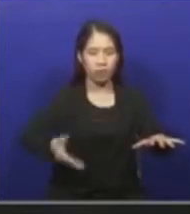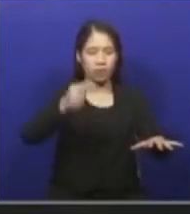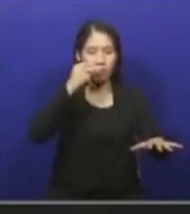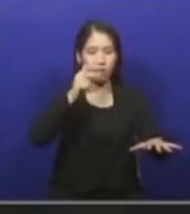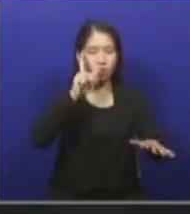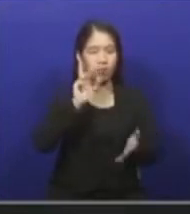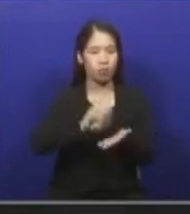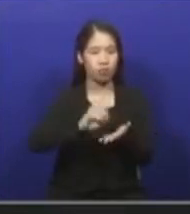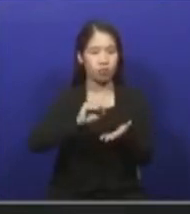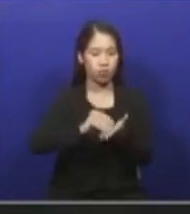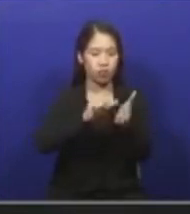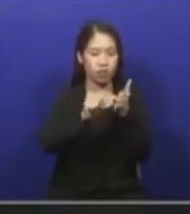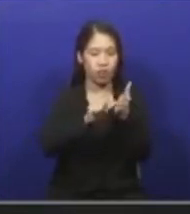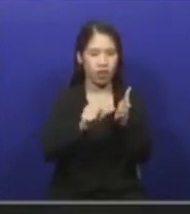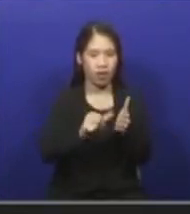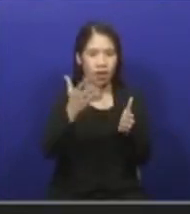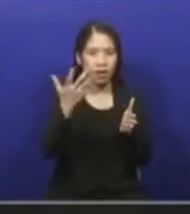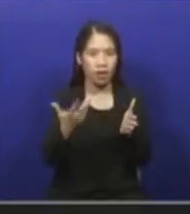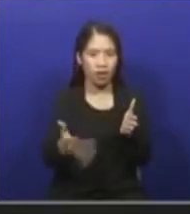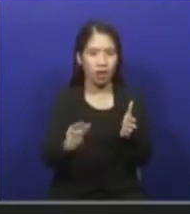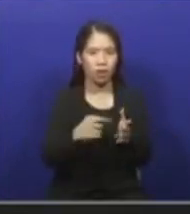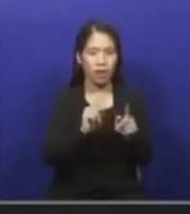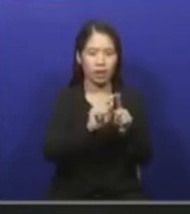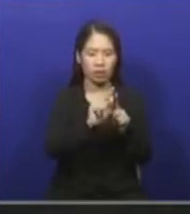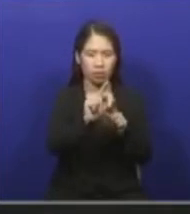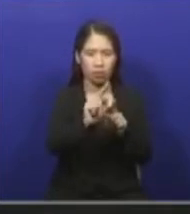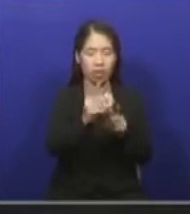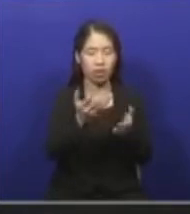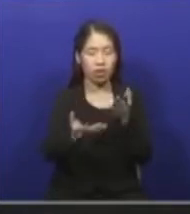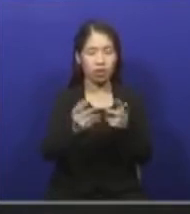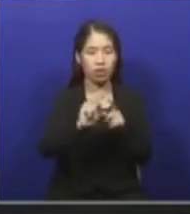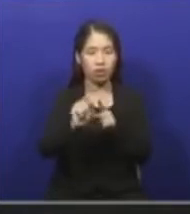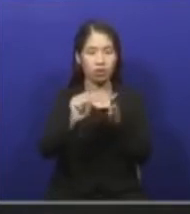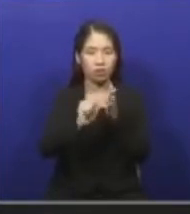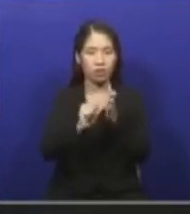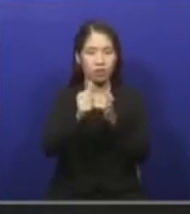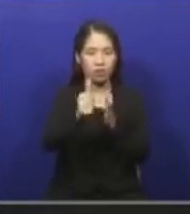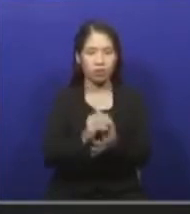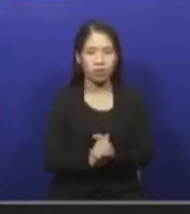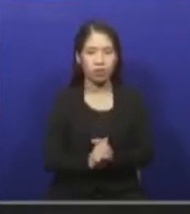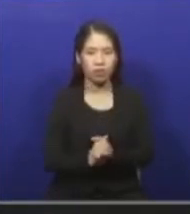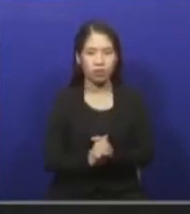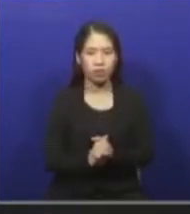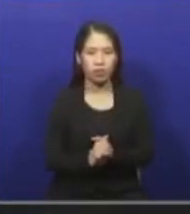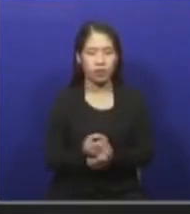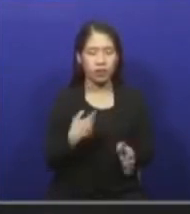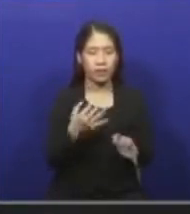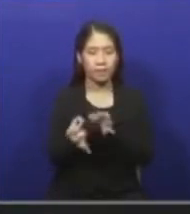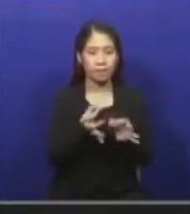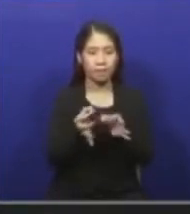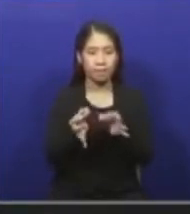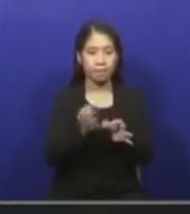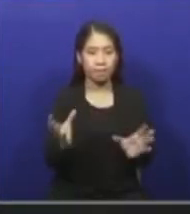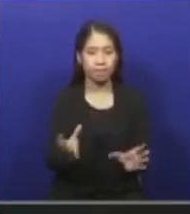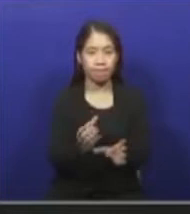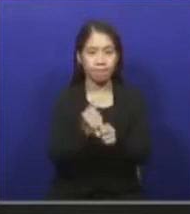ข้อมูลที่ถูกแก้ไขออกมาเป็น1การเผยแพร่หรือ1 release นั่นเองครับจากการอธิบาย